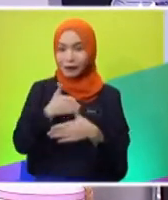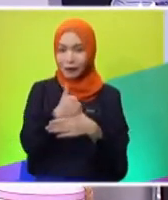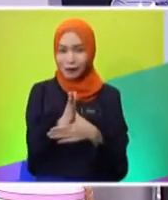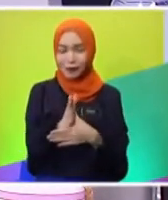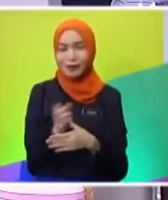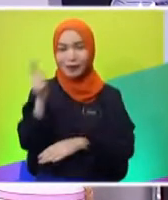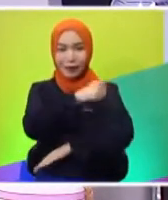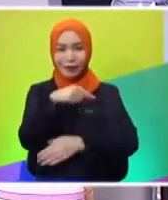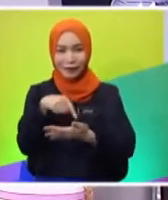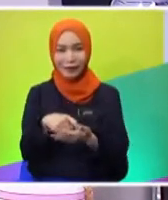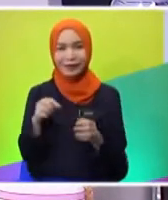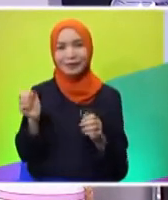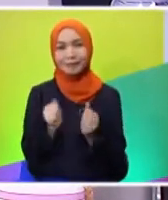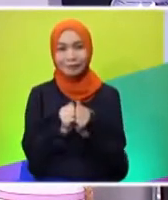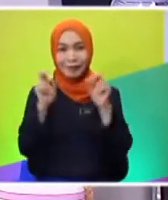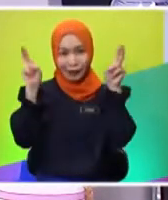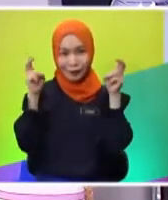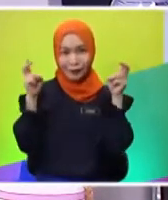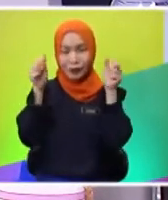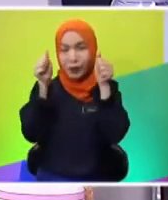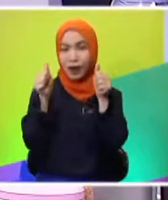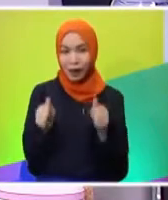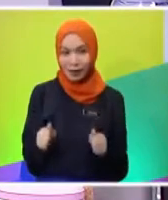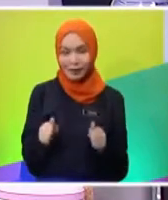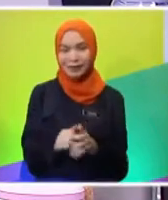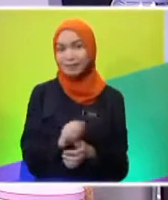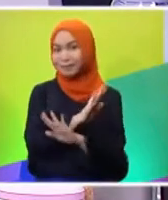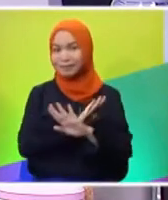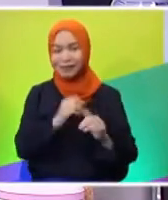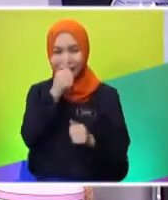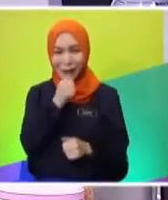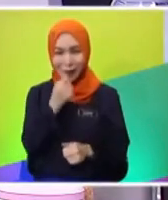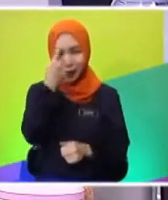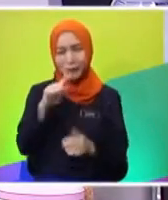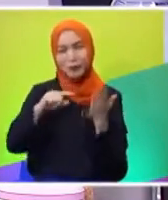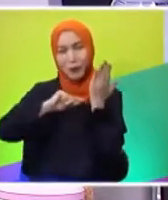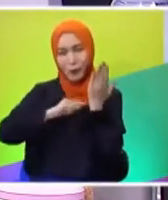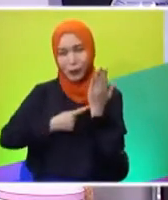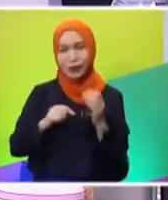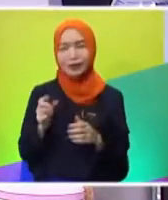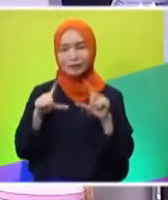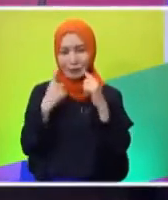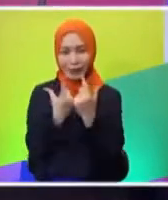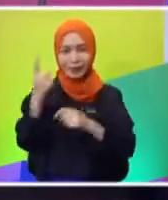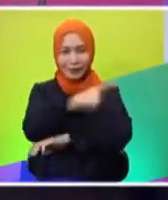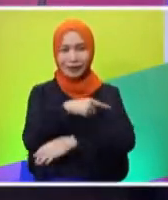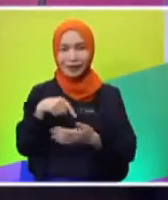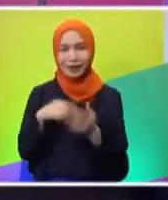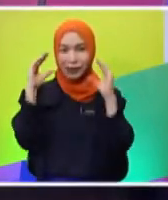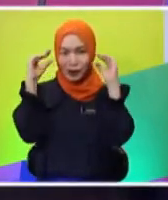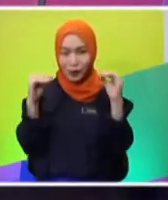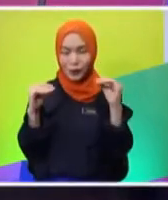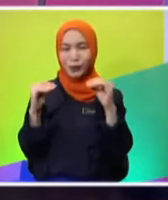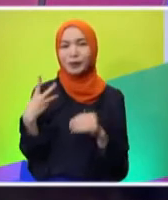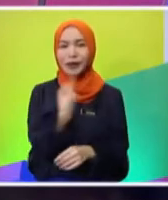seni visual dengan topiknya Arca Tak Sabar nak mudahkan kelas hari ini sego pastinya terlebih